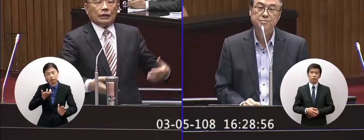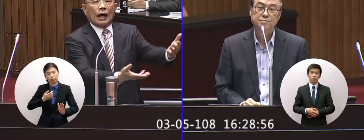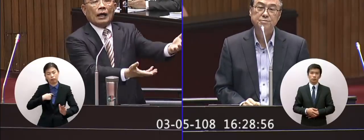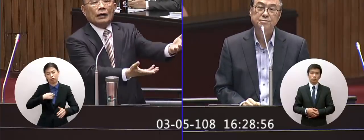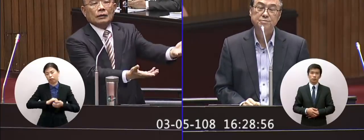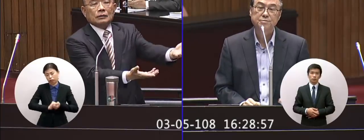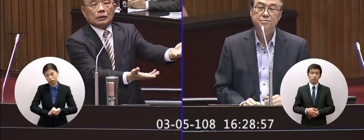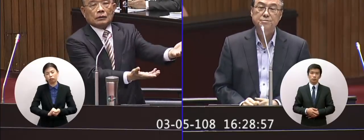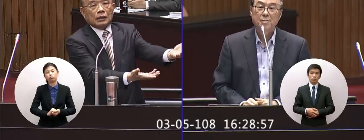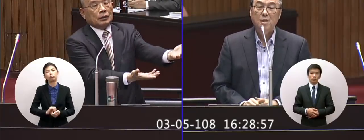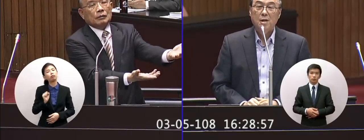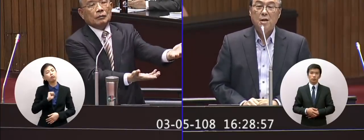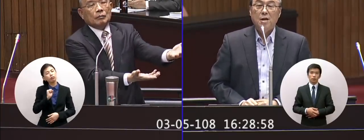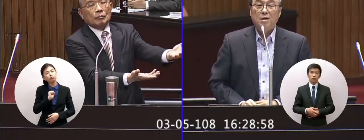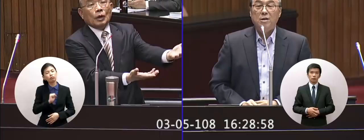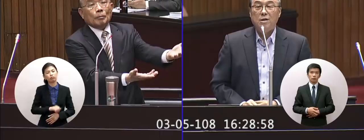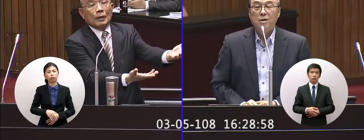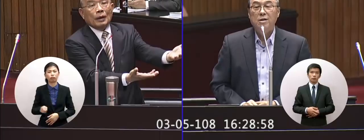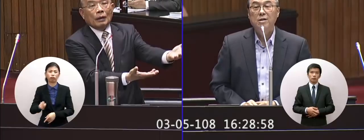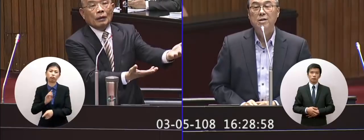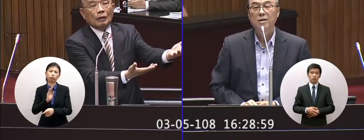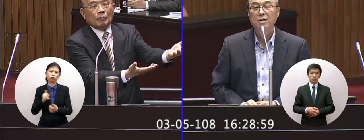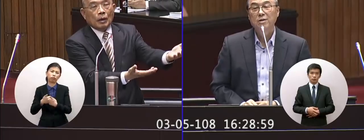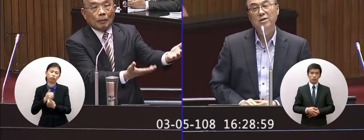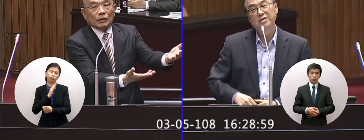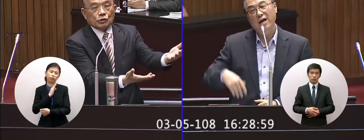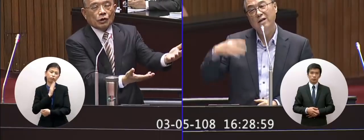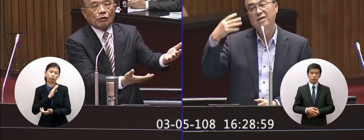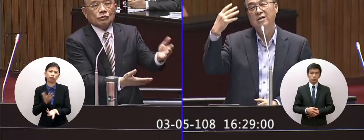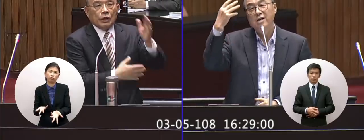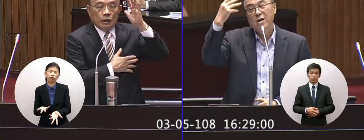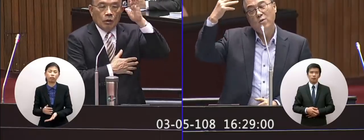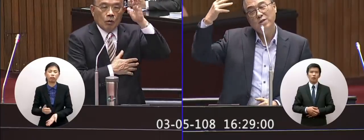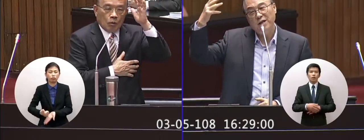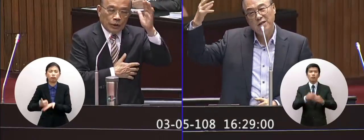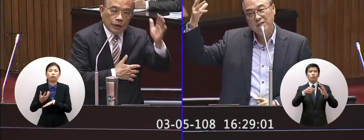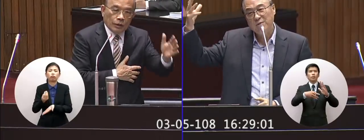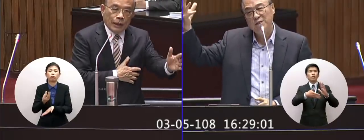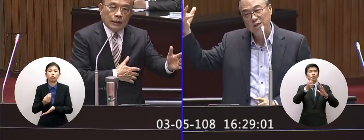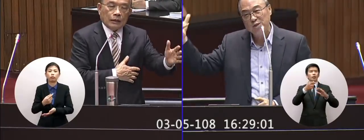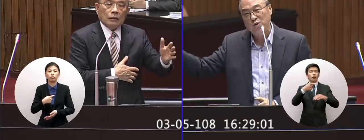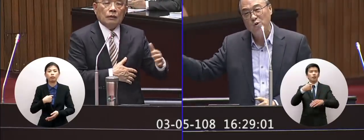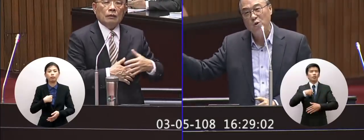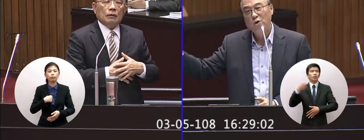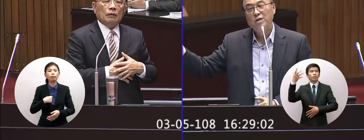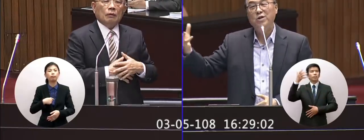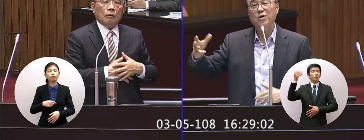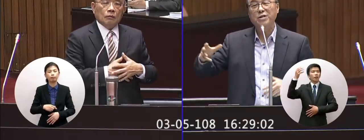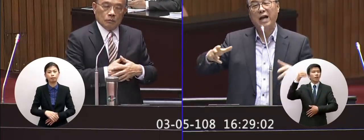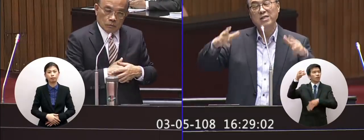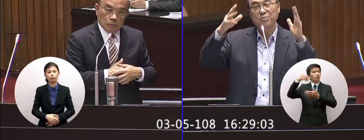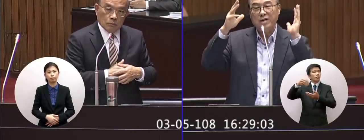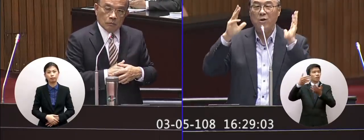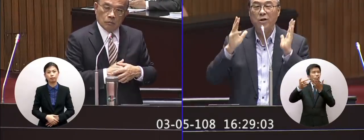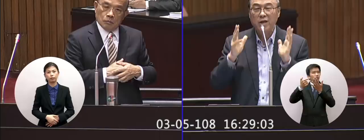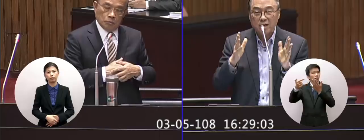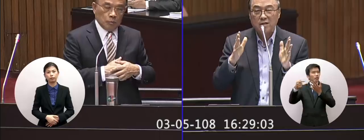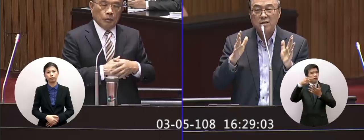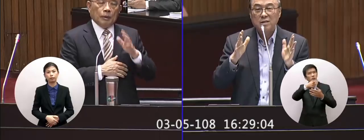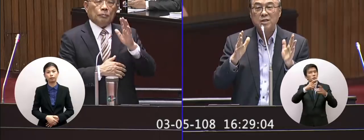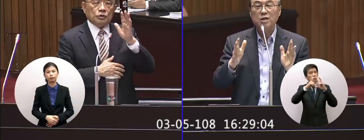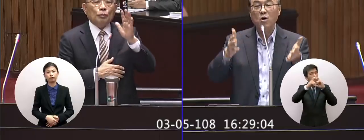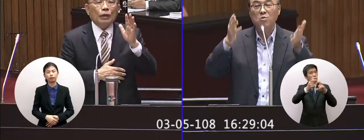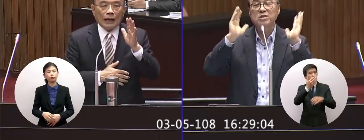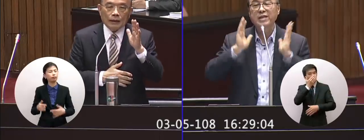个决定，那他这个等于。没有被尊重，所以 我讲得这么清楚，结果你还是不敢回